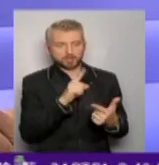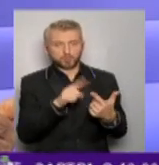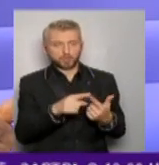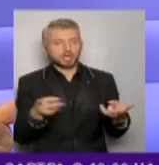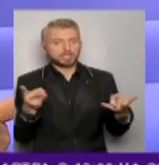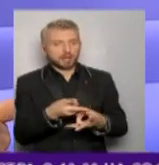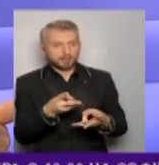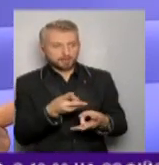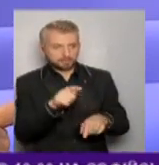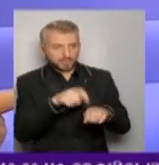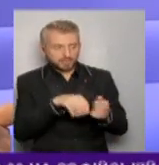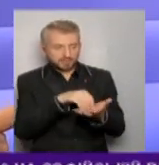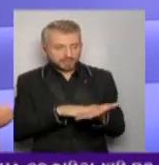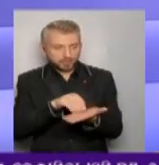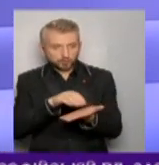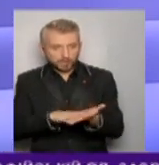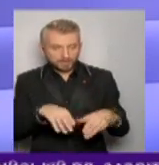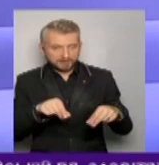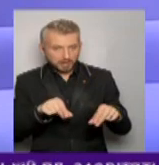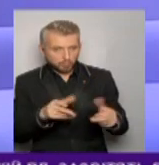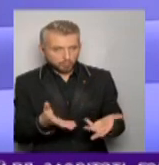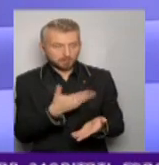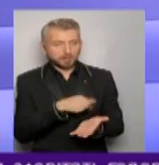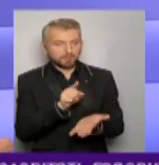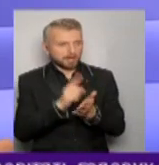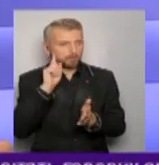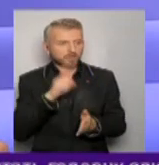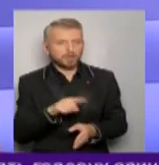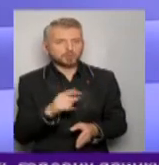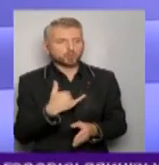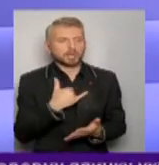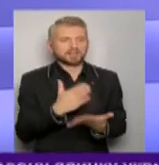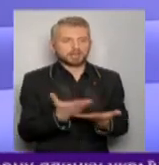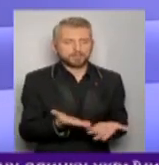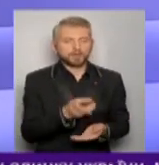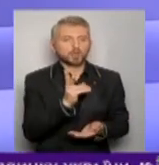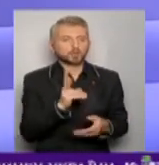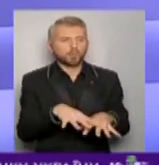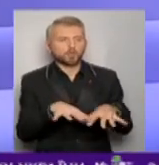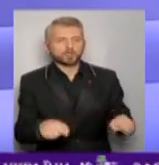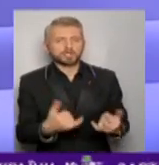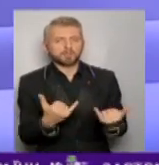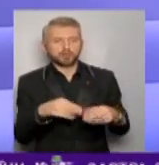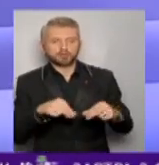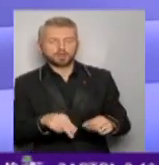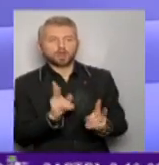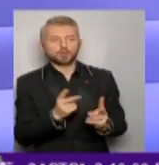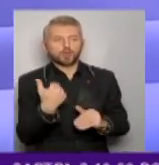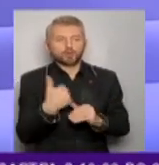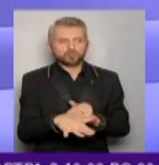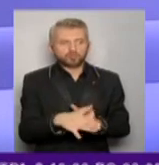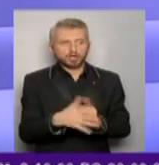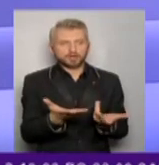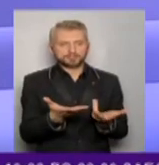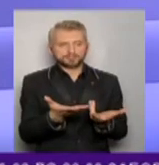треба інвентаризувати землю. Врешті-решт ми маємо знати, а що в нас є? Хто володіє теперішньою землею, хто вже здійснив